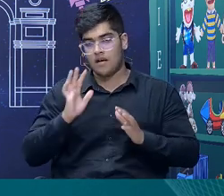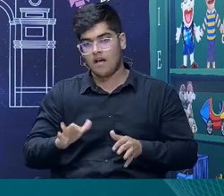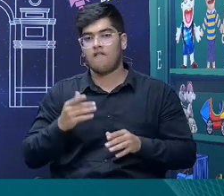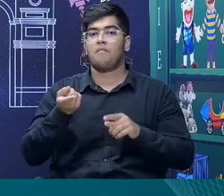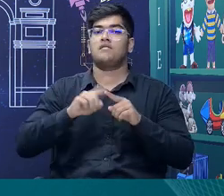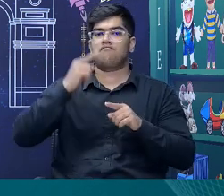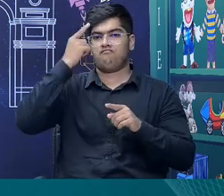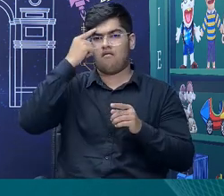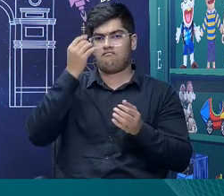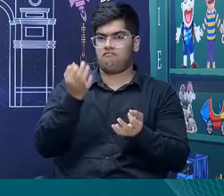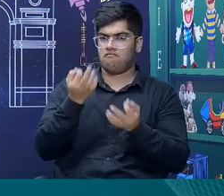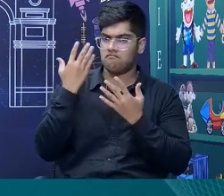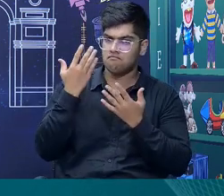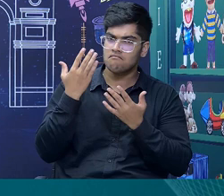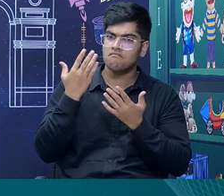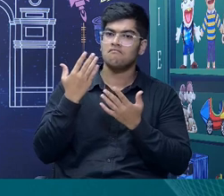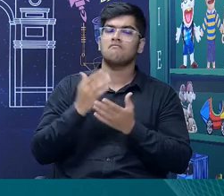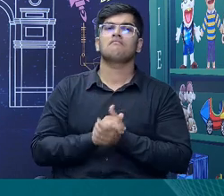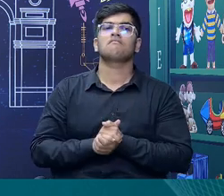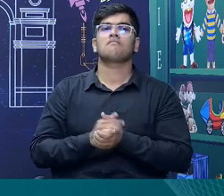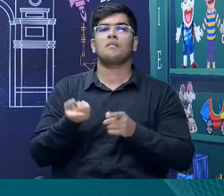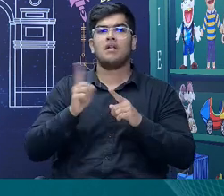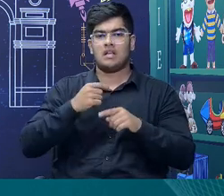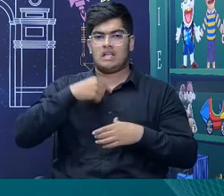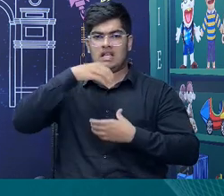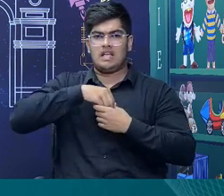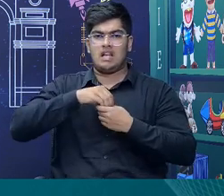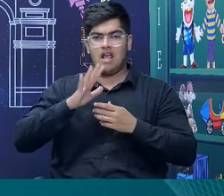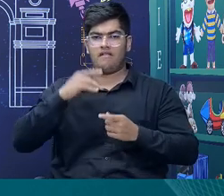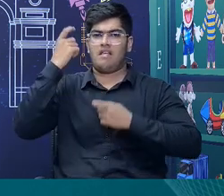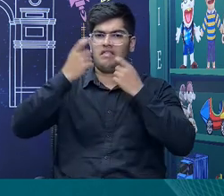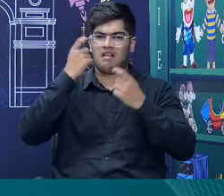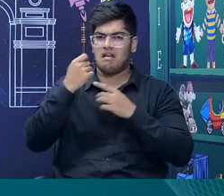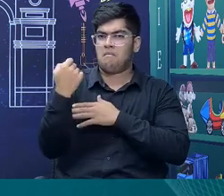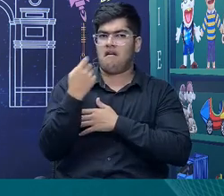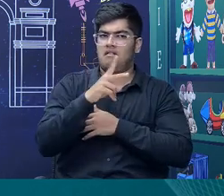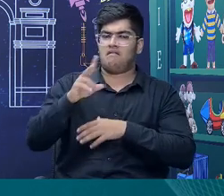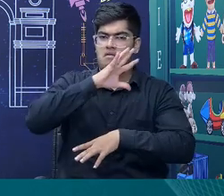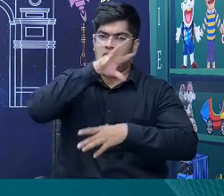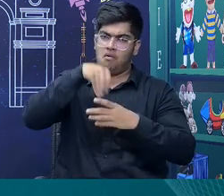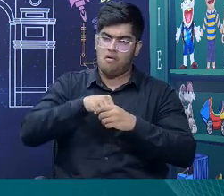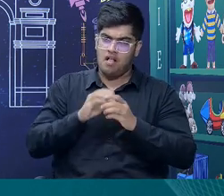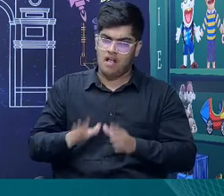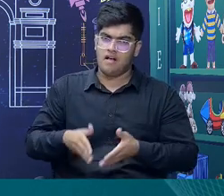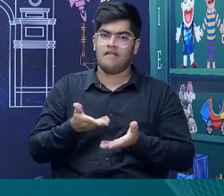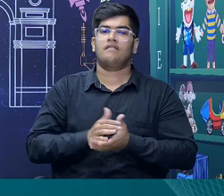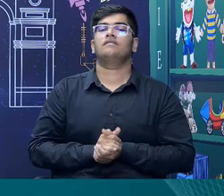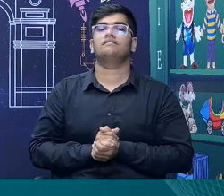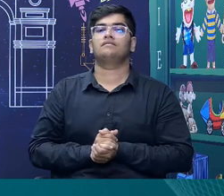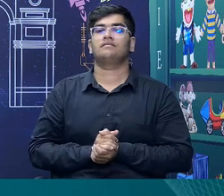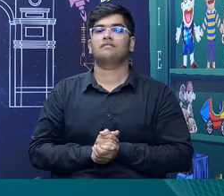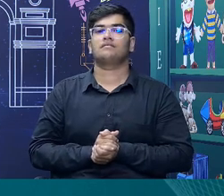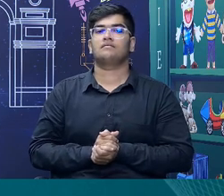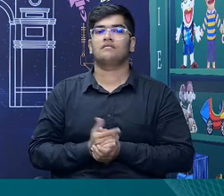इंटेलिजेंट भी हूं और मुझे मेरे अंदर सोने समझना की भी शक्ति है तो अगर हम गणेश जी को